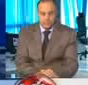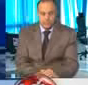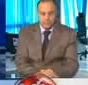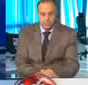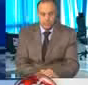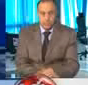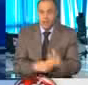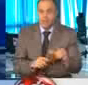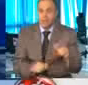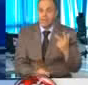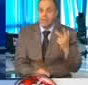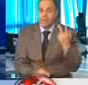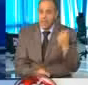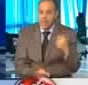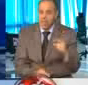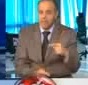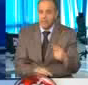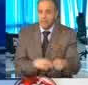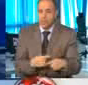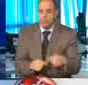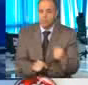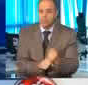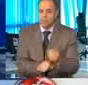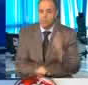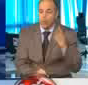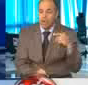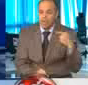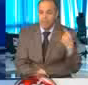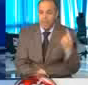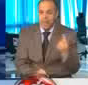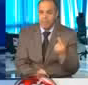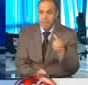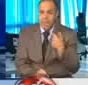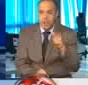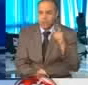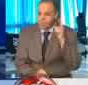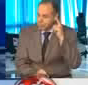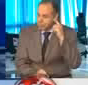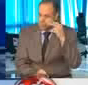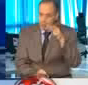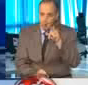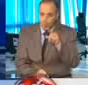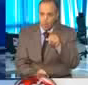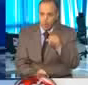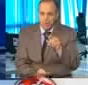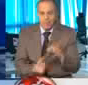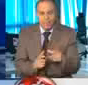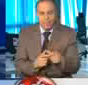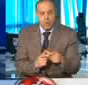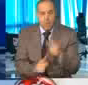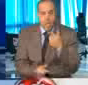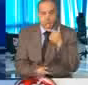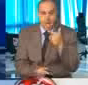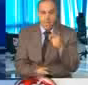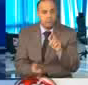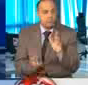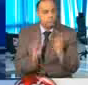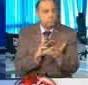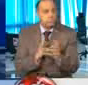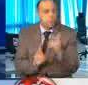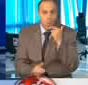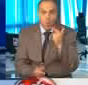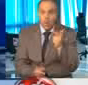على مدى 3 أيام تواصلت أشغال الندوة الدولية حول الإعلام السمعي والبصري العمومي، أي تحولات